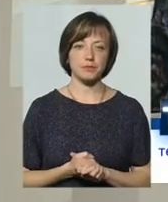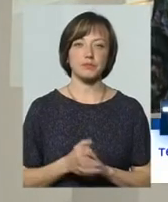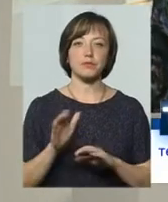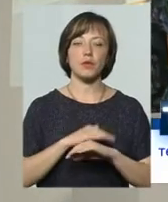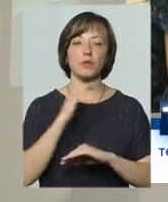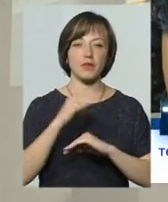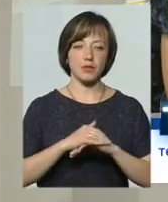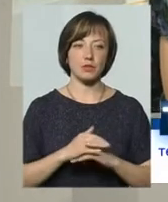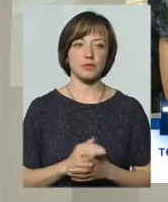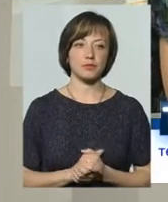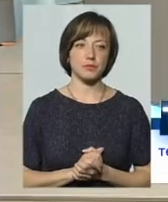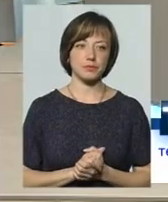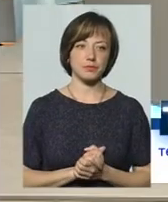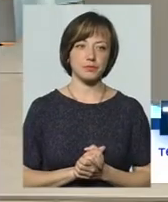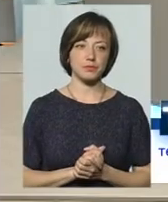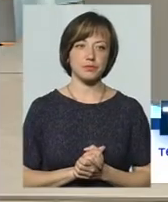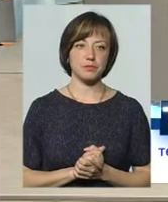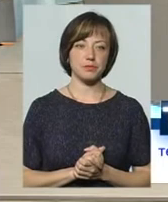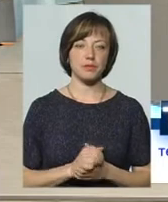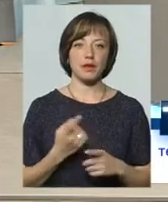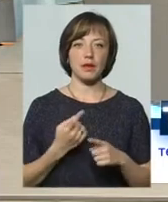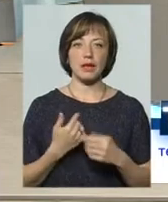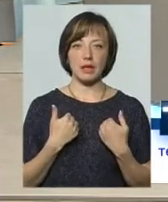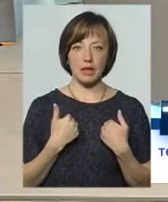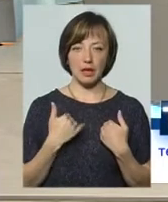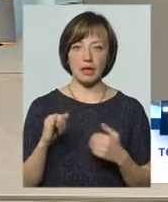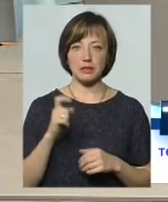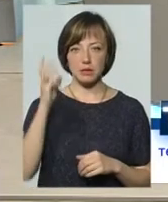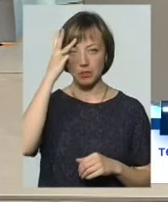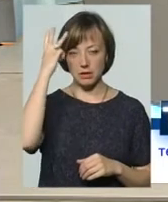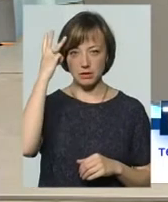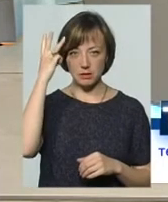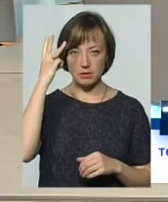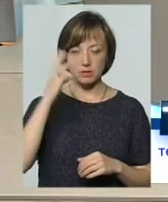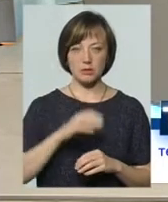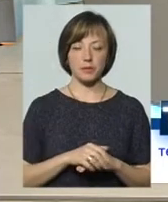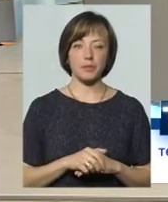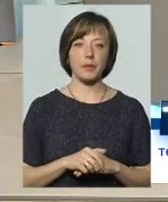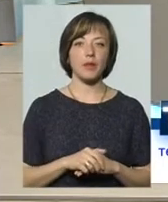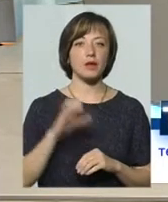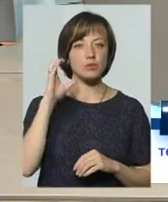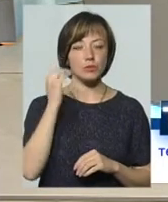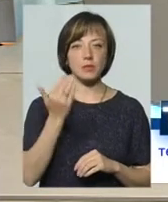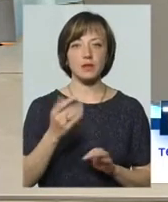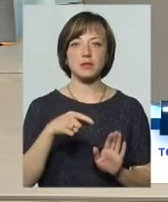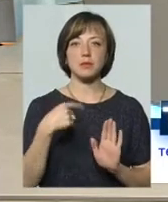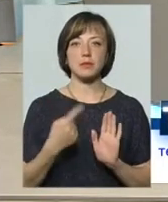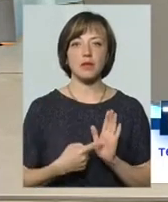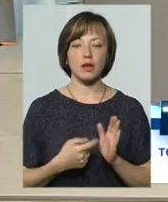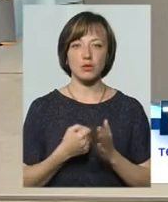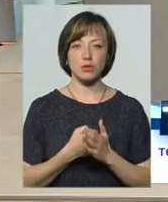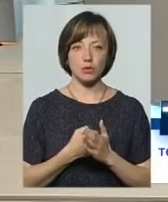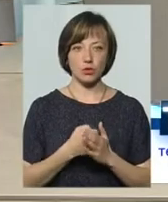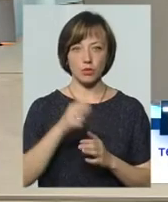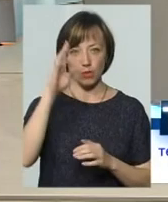Добрий вечір. Доброго здоров'я. Це слухач, я із Хмельницького, Анатолій. Слухаємо вас. У мене є запитання до ребят,